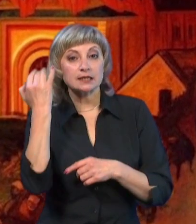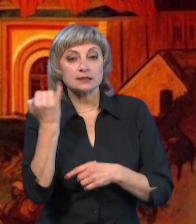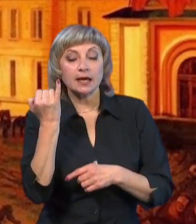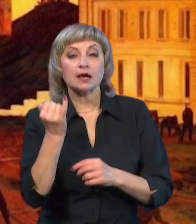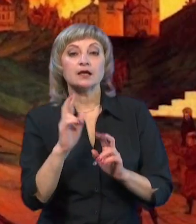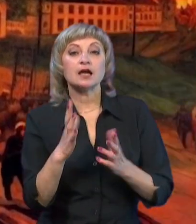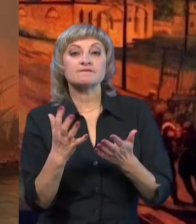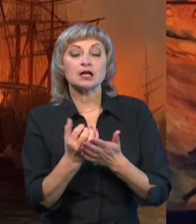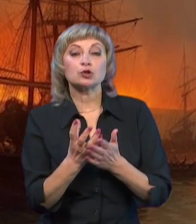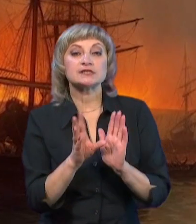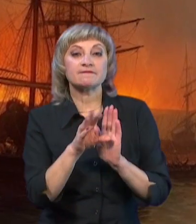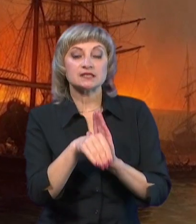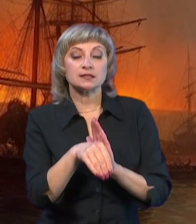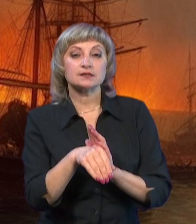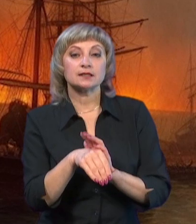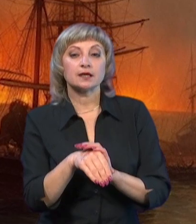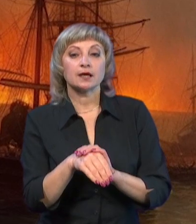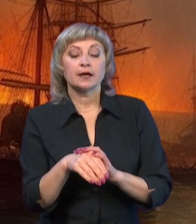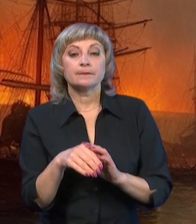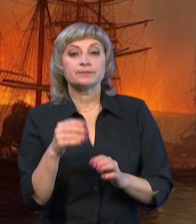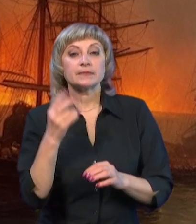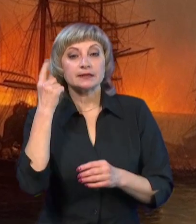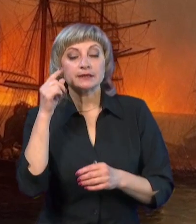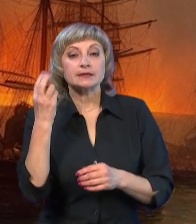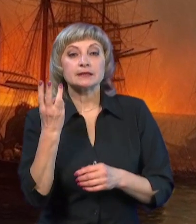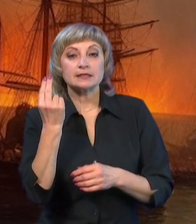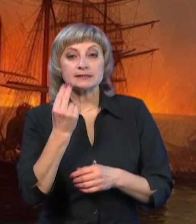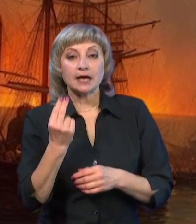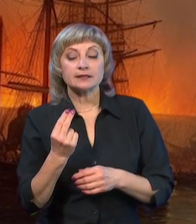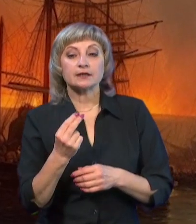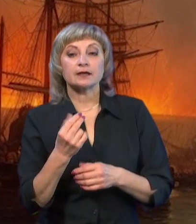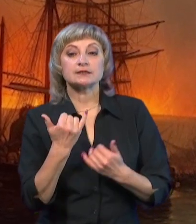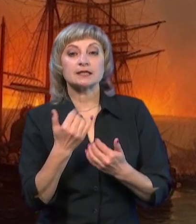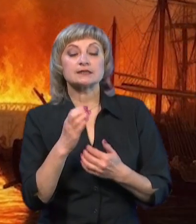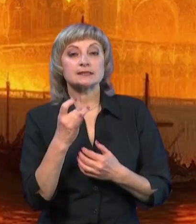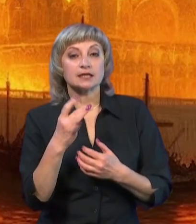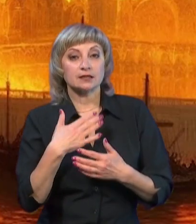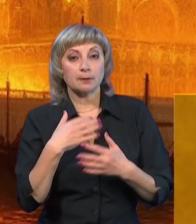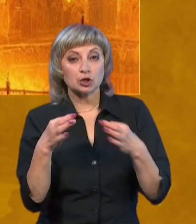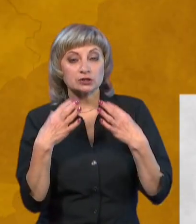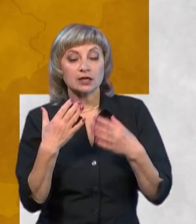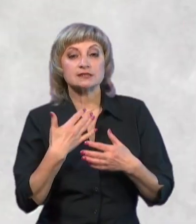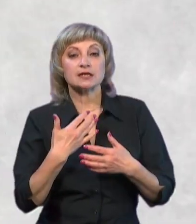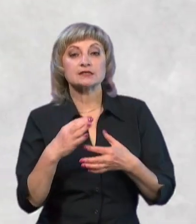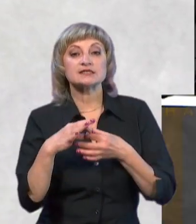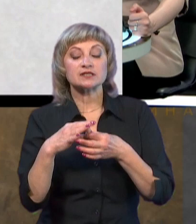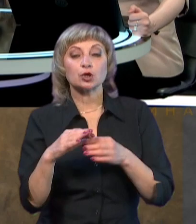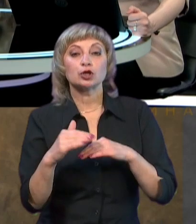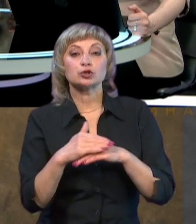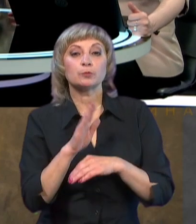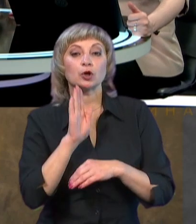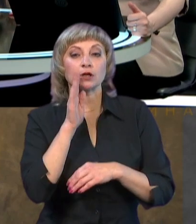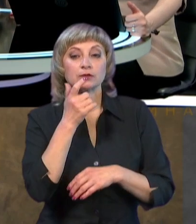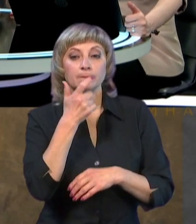як вдалося її втілити. Гейм-дизайнер Сергій Мохов зараз нам розкаже, він зараз з нами на зв'язку. Доброго ранку, пане